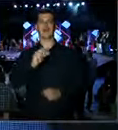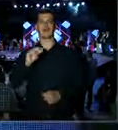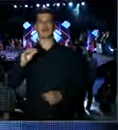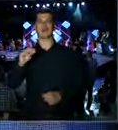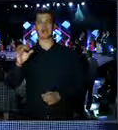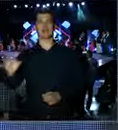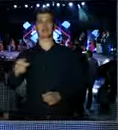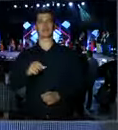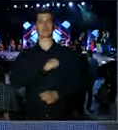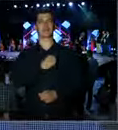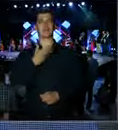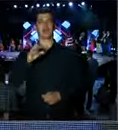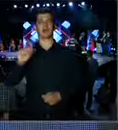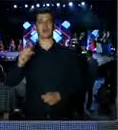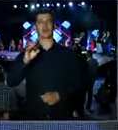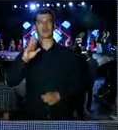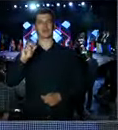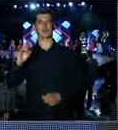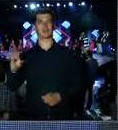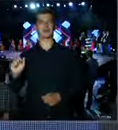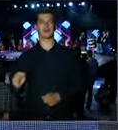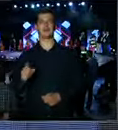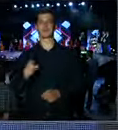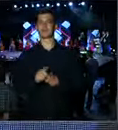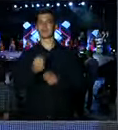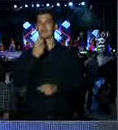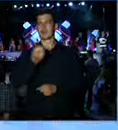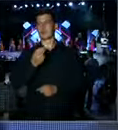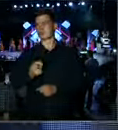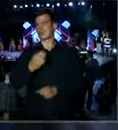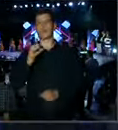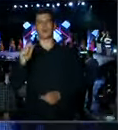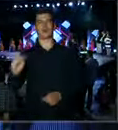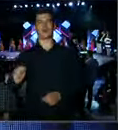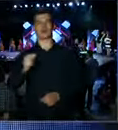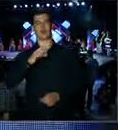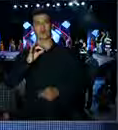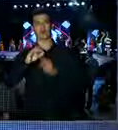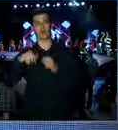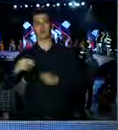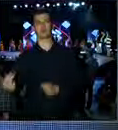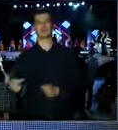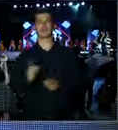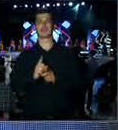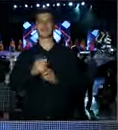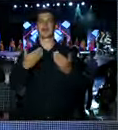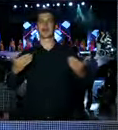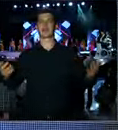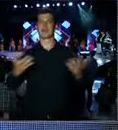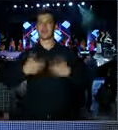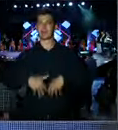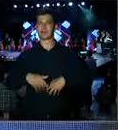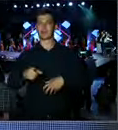Specjalnej imienia Marii Grzegorzewskiej, Kwiaciarnia Internetowa Flora Queen, Fundacja Akademia Integracji, Praca,